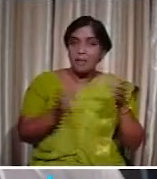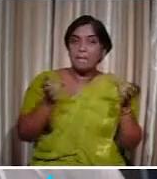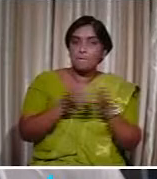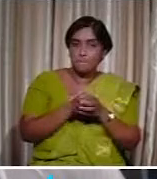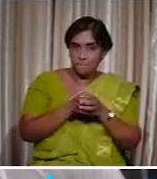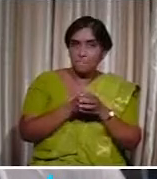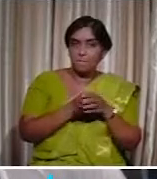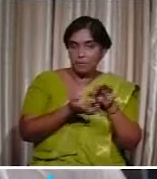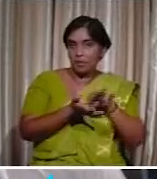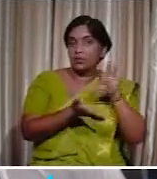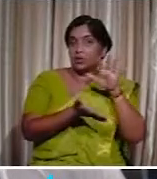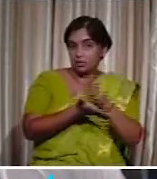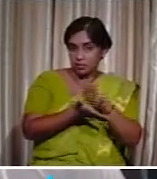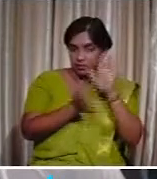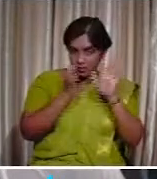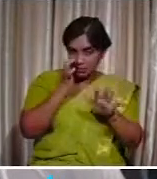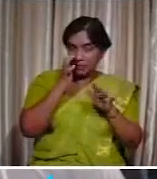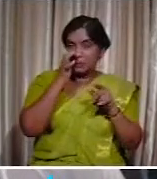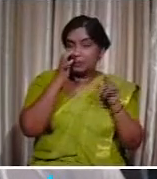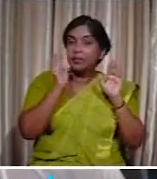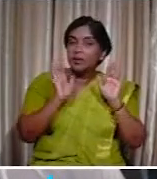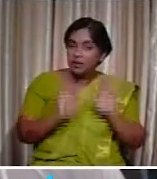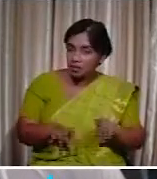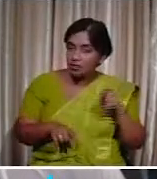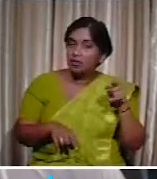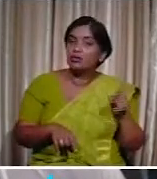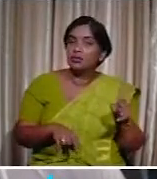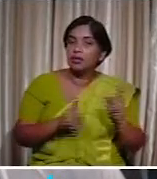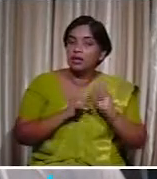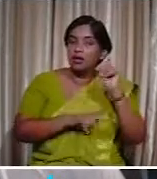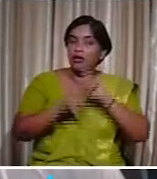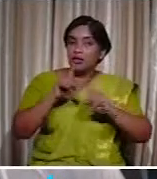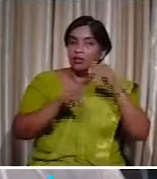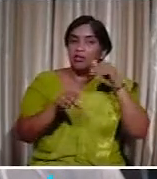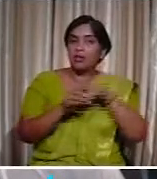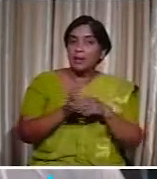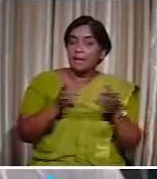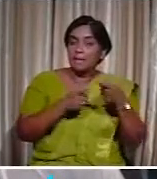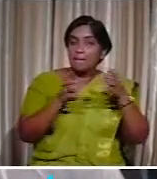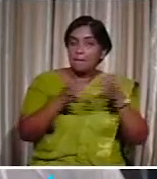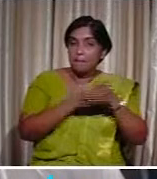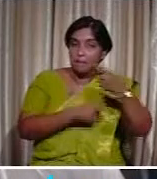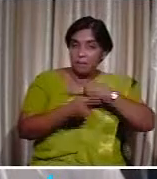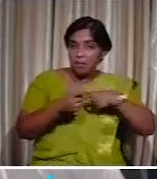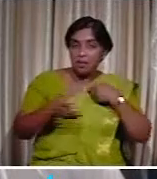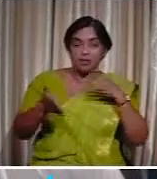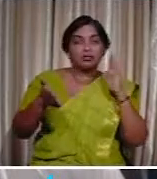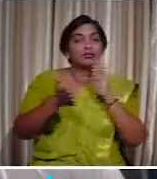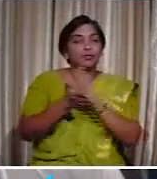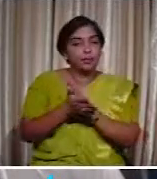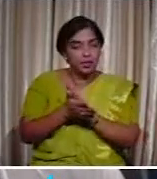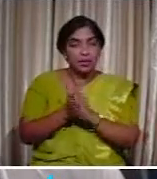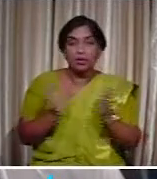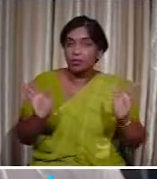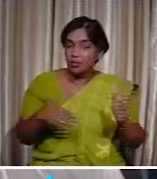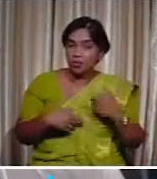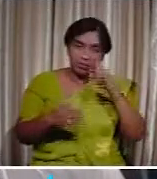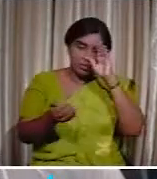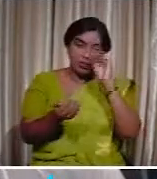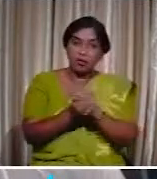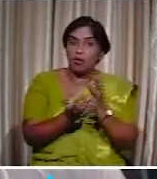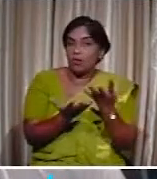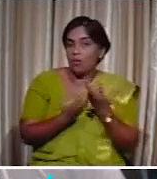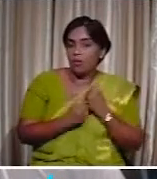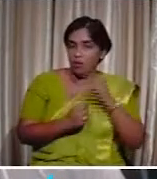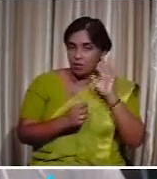विसिन तींदुवक् अरगेन तिबुना नमुत् पार्लिमेंतु तुल अपे पक्षातर तीन समगिय तवदुरटत् रेकगन्न अवश्य